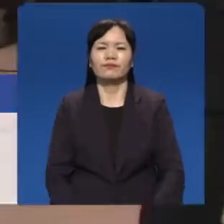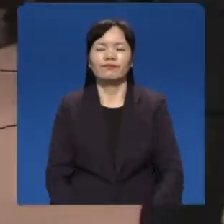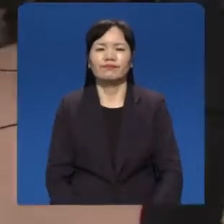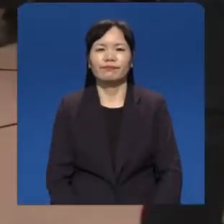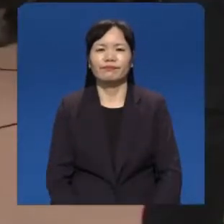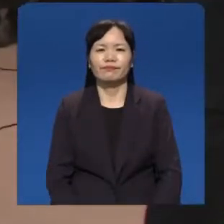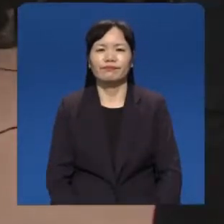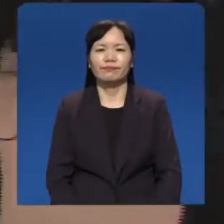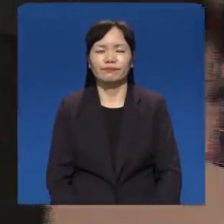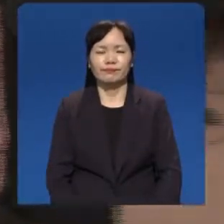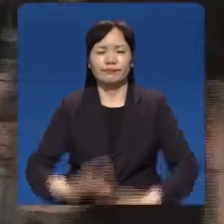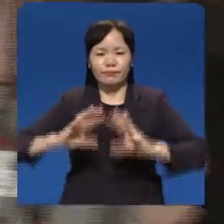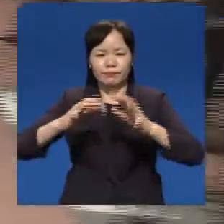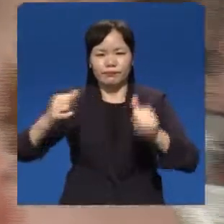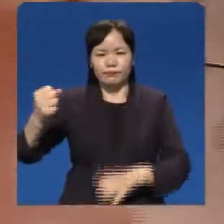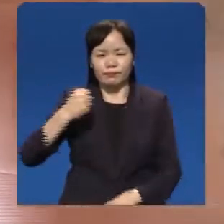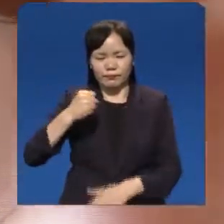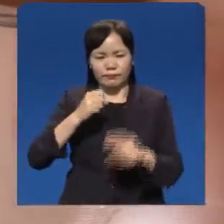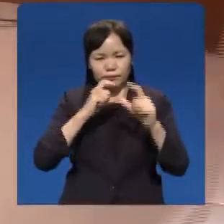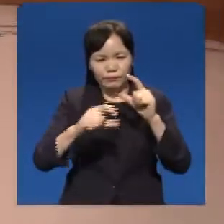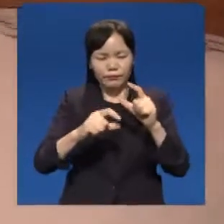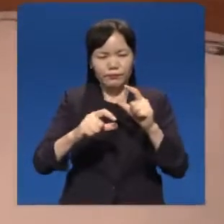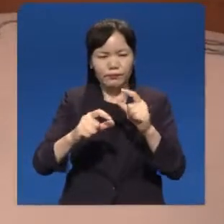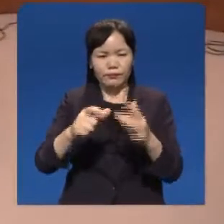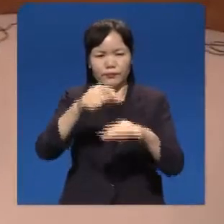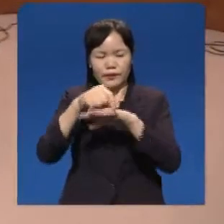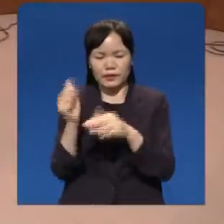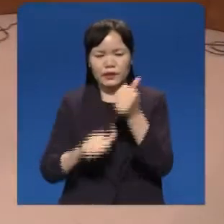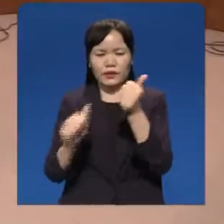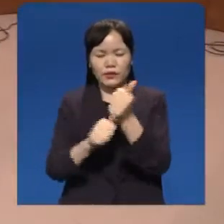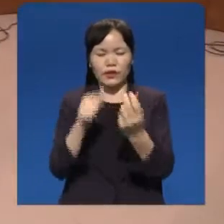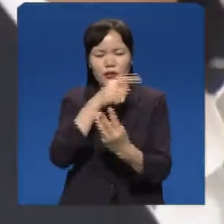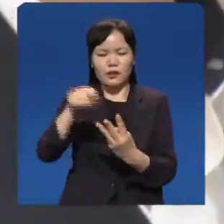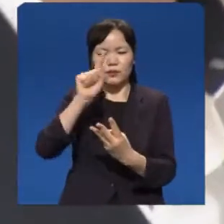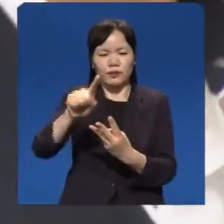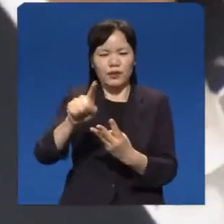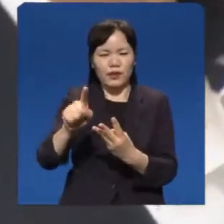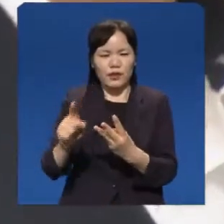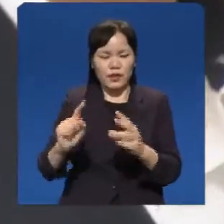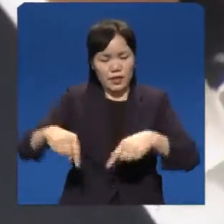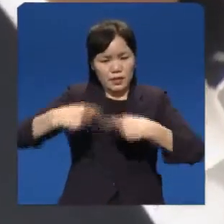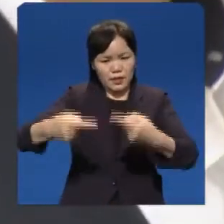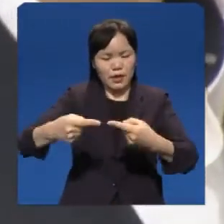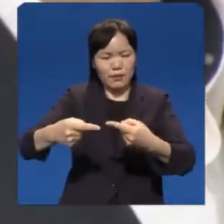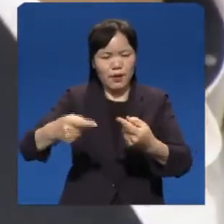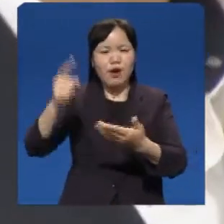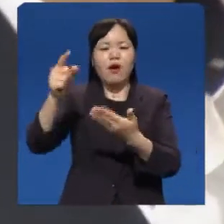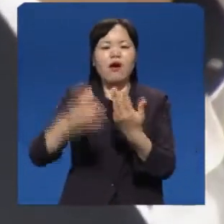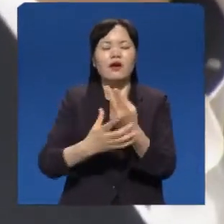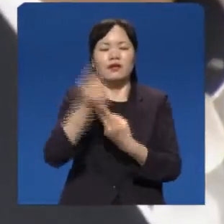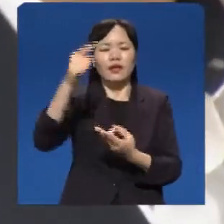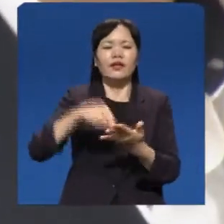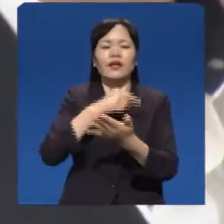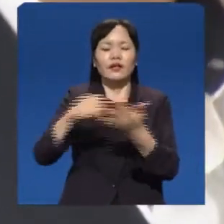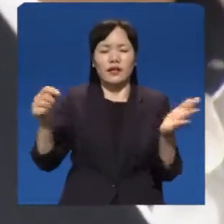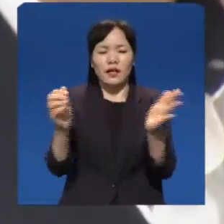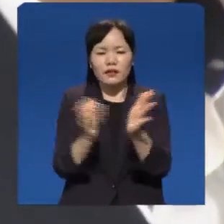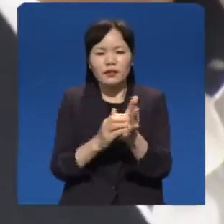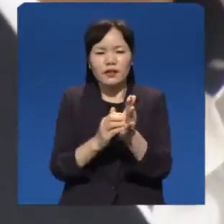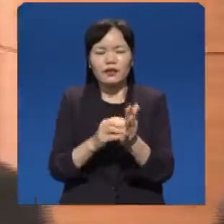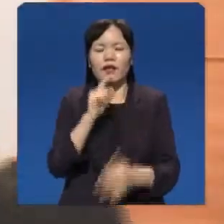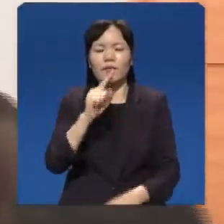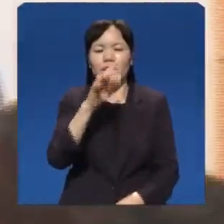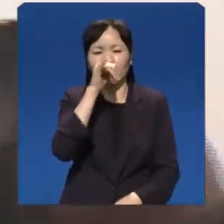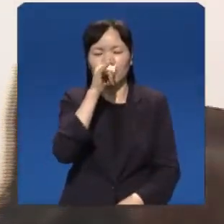드렸고. 국민의힘 일각에선 인수위원 3분의 1 배분으로 단일화의 대가는 다 치른 것이란 목소리도